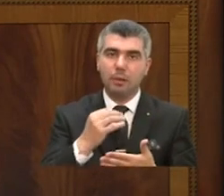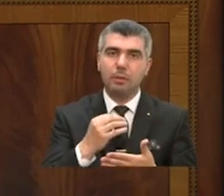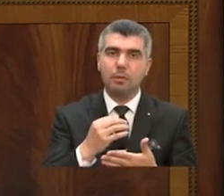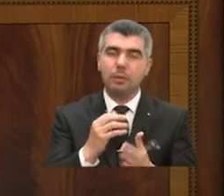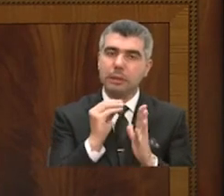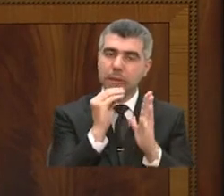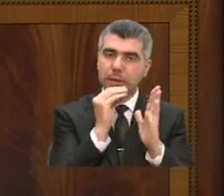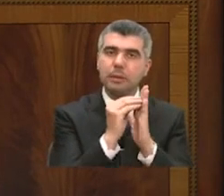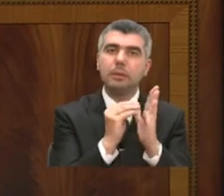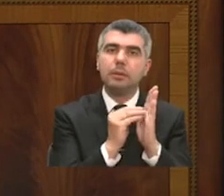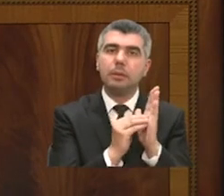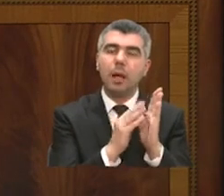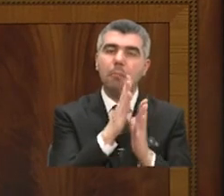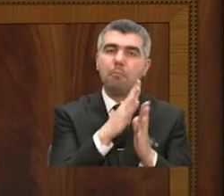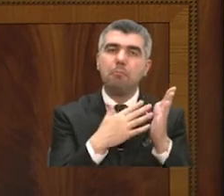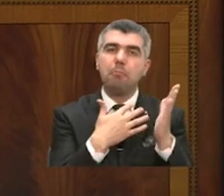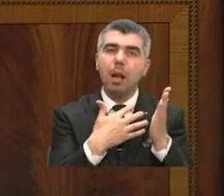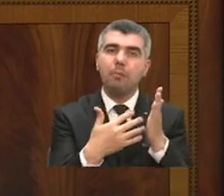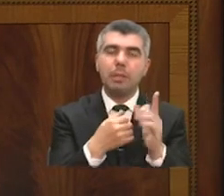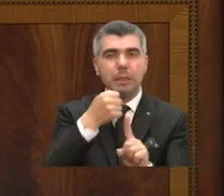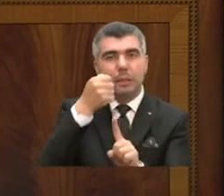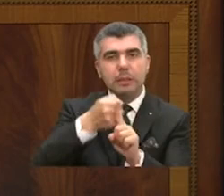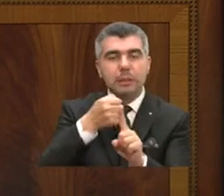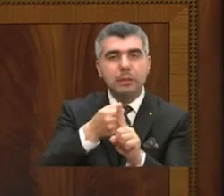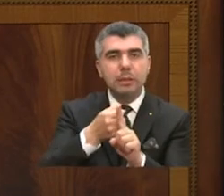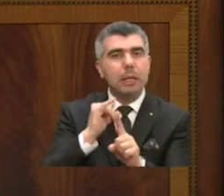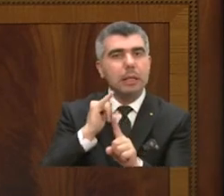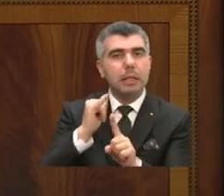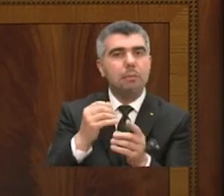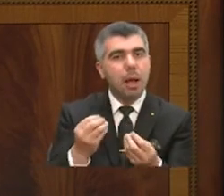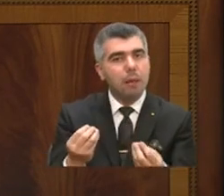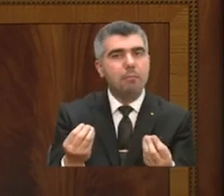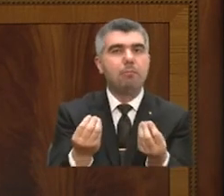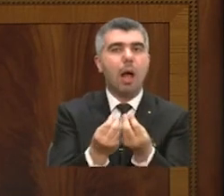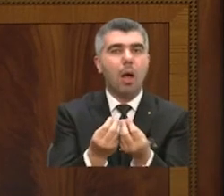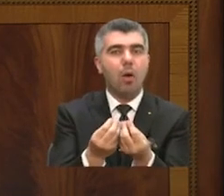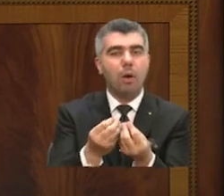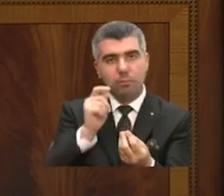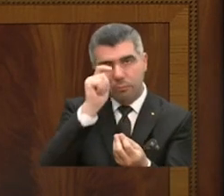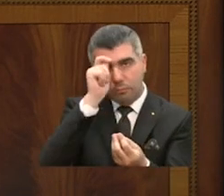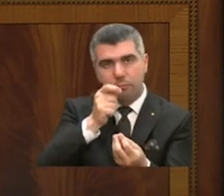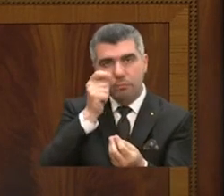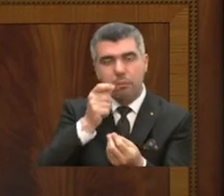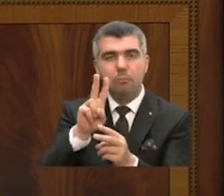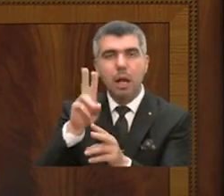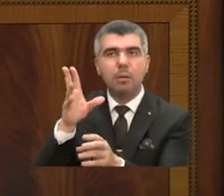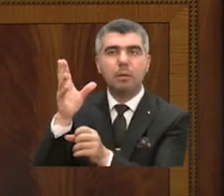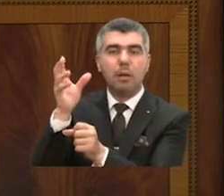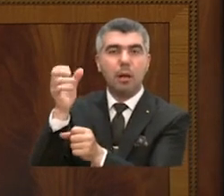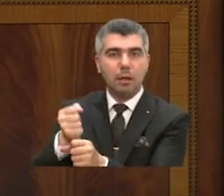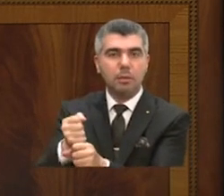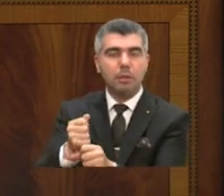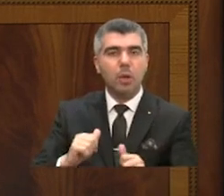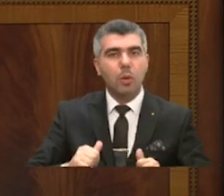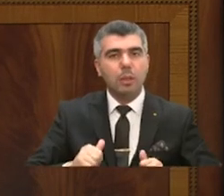في هذا البرنامج الإصلاحي بفضل القيادة الحكيمة لجلالة الملك حفظه الله وتعفئة